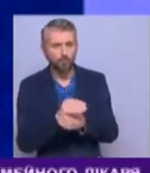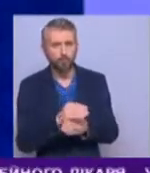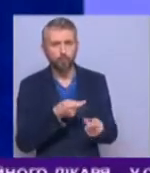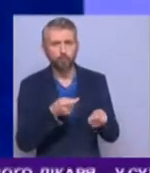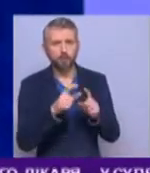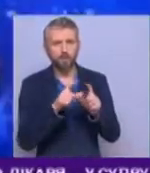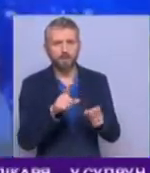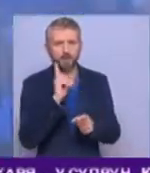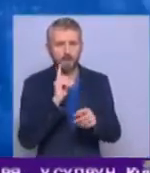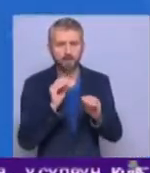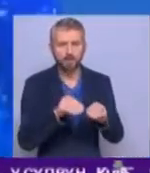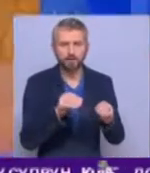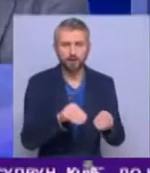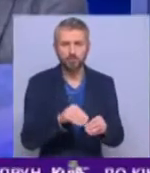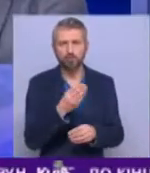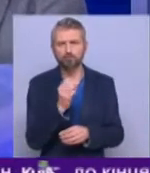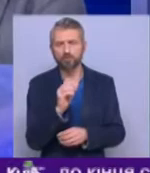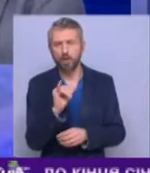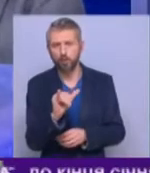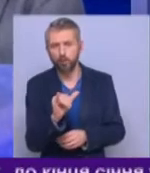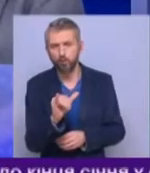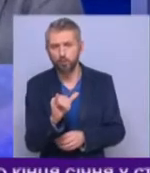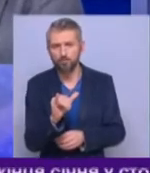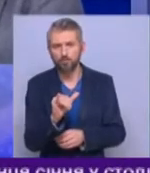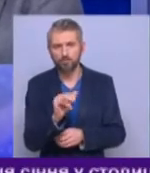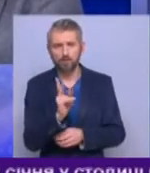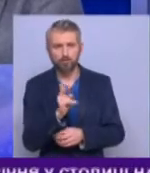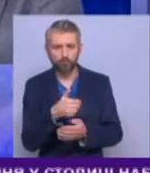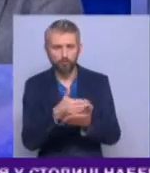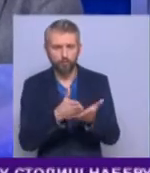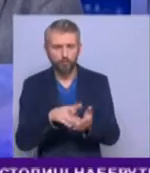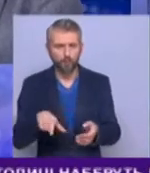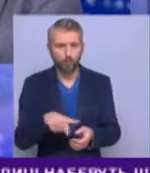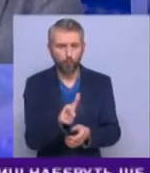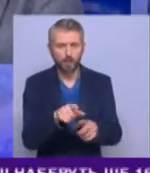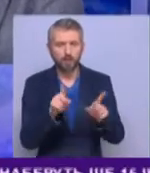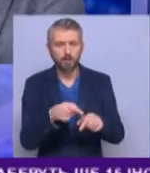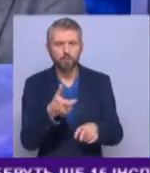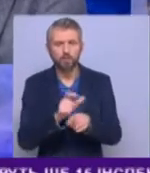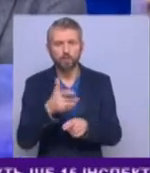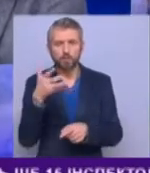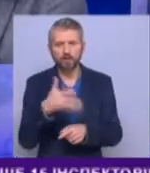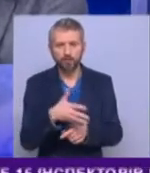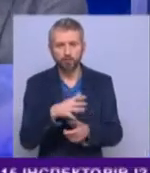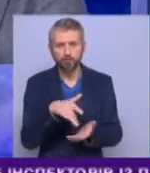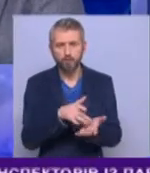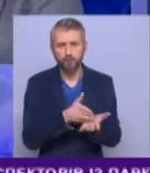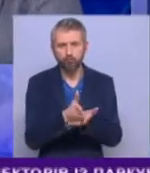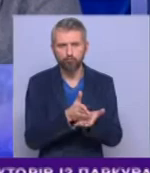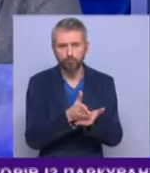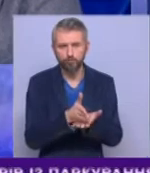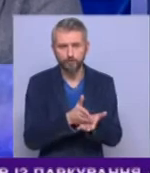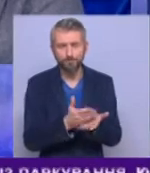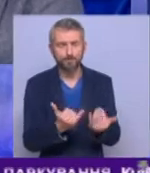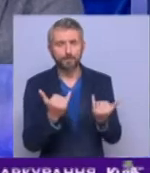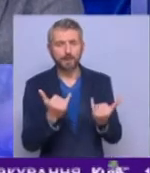зелених насаджень, і управління шляхоексплуатаційних, ну, які утримують дороги. Також більше 5000 комунальних служб.